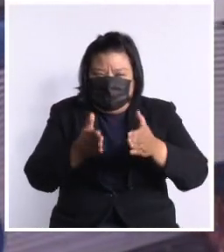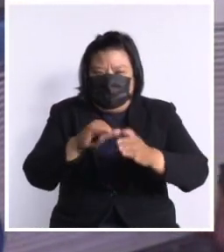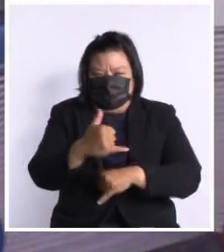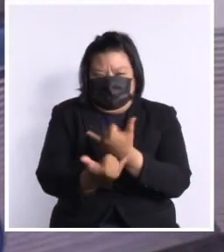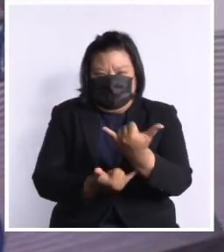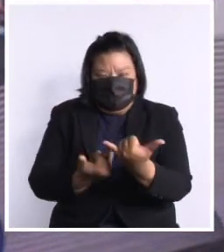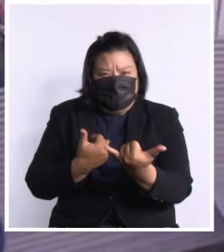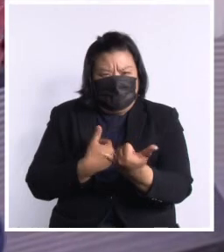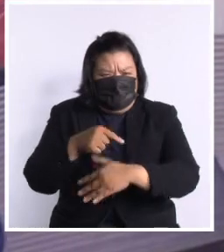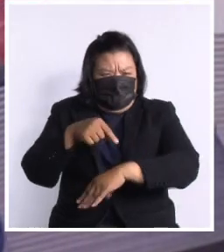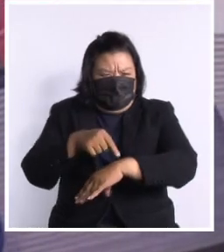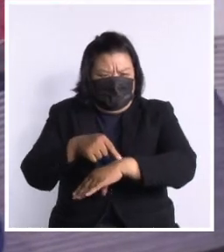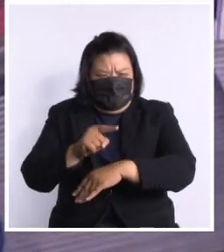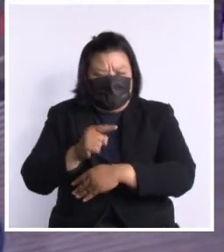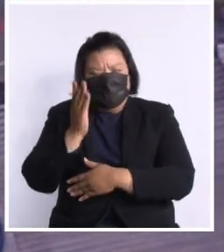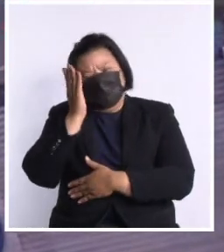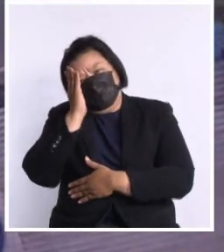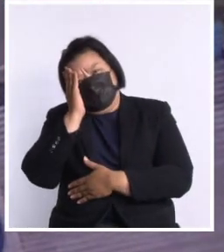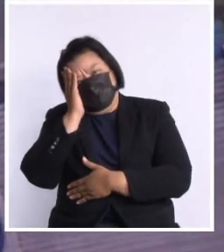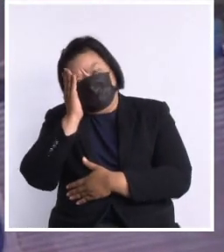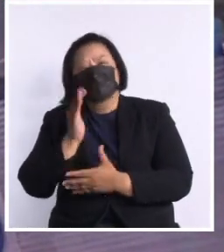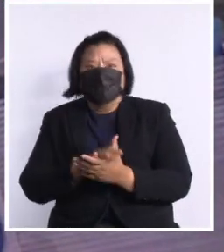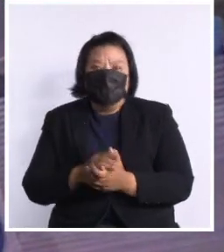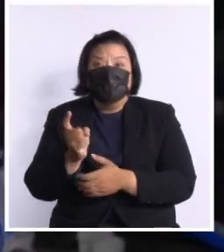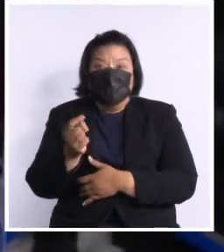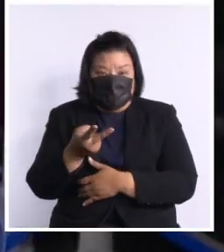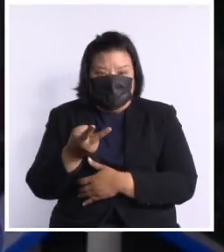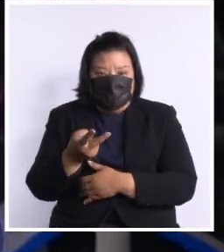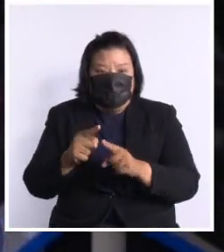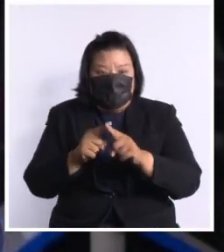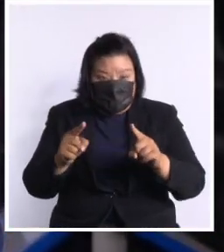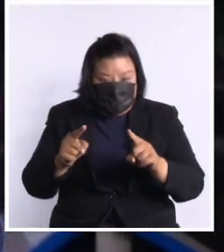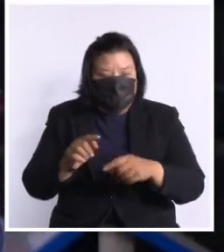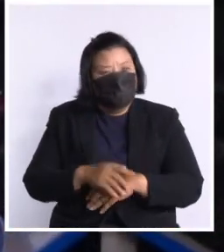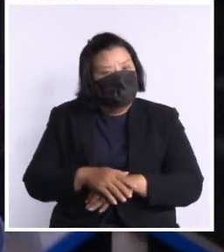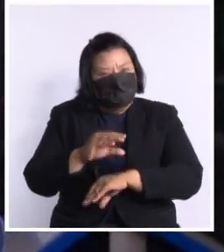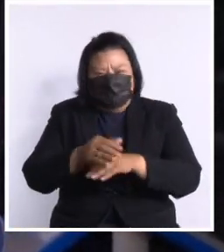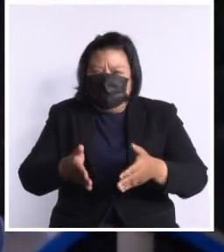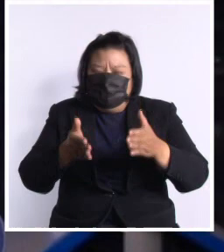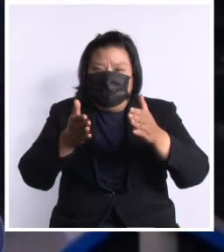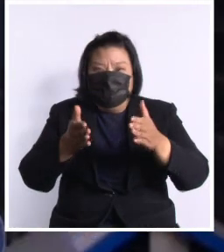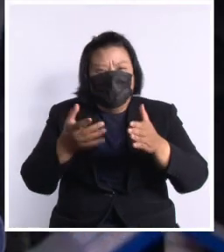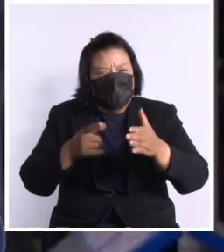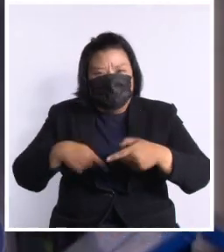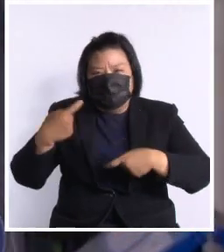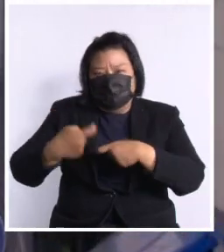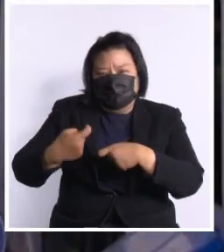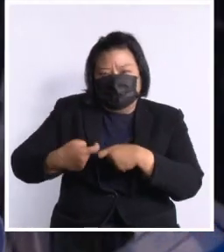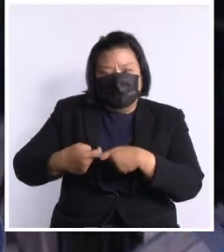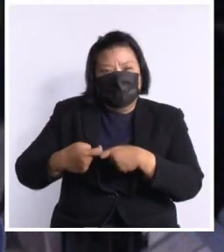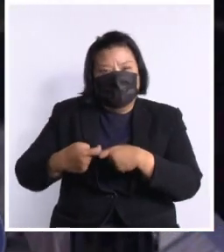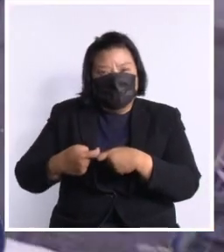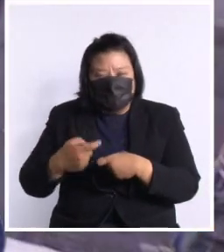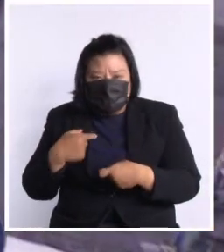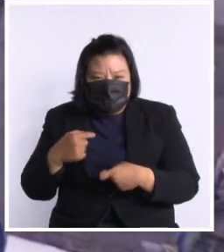ว่าเกิดเหตุในช่วงที่เป็นหลายคนกำลังนั้นนอนหลับอยู่แต่เนื่องจากว่าสะคานั้นกองสูงบ้านะครับทำให้ทีมกู้ภัยไม่สามารถ